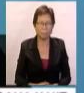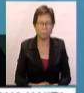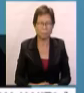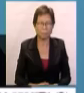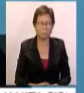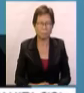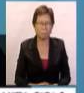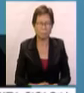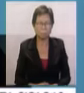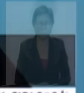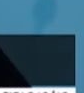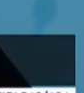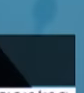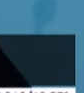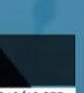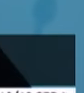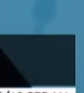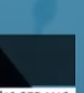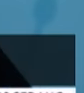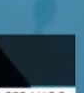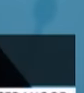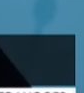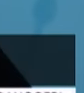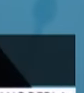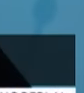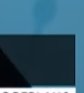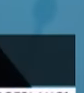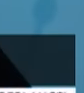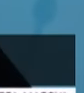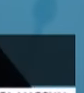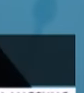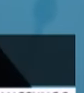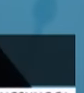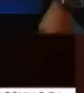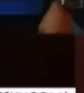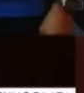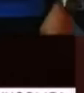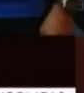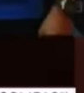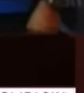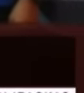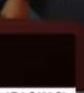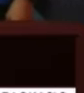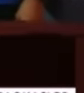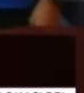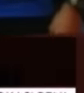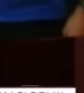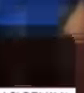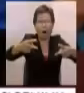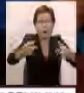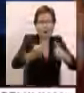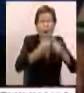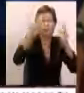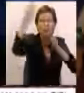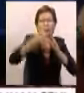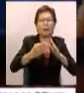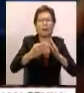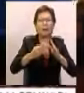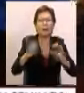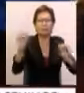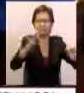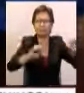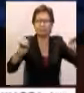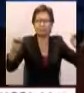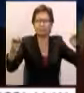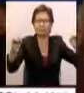team, the team spirit and the teamwork to do well for tomorrow. Separuh akhir pertama menyaksikan Malaysia terikat tanpa jaringan